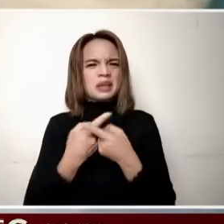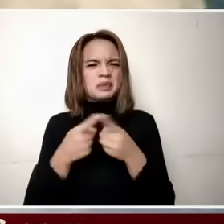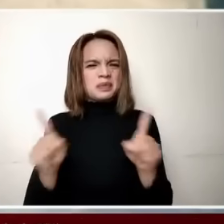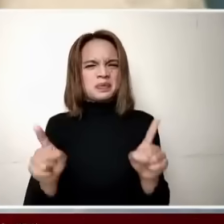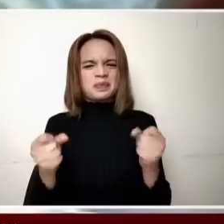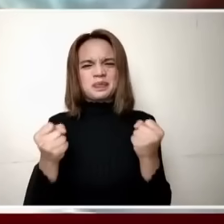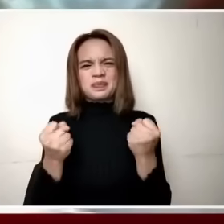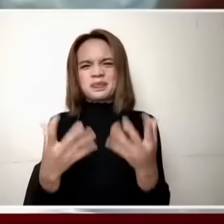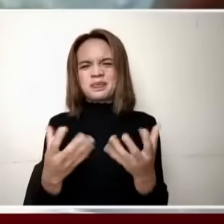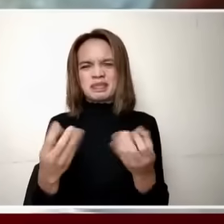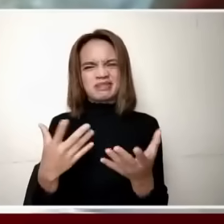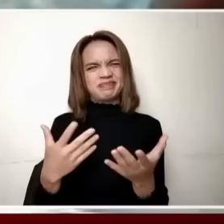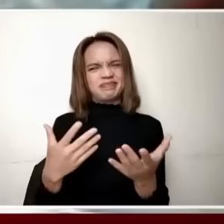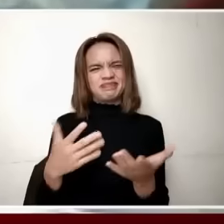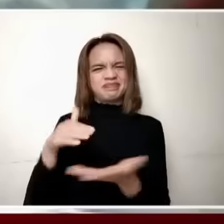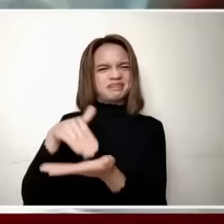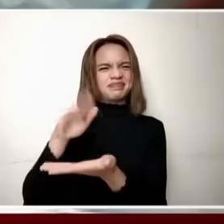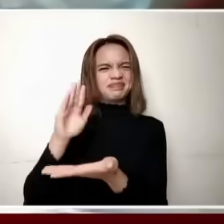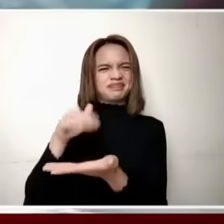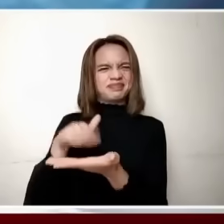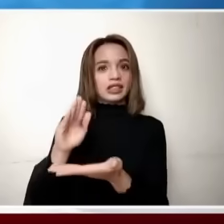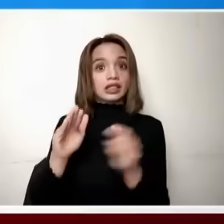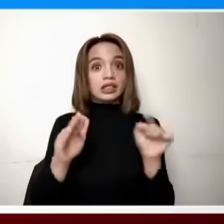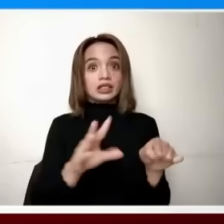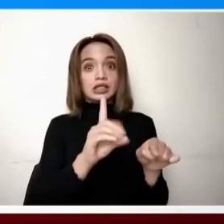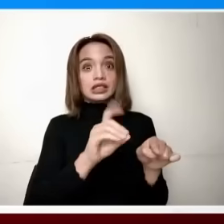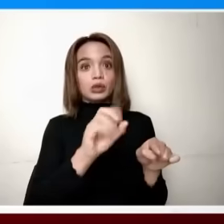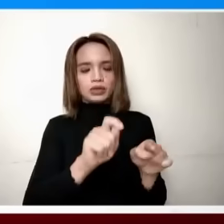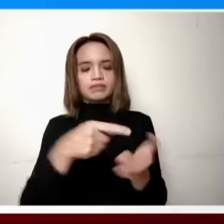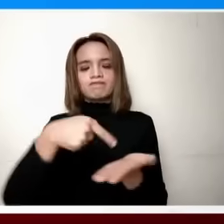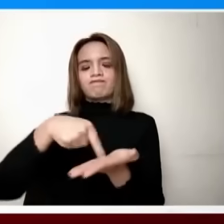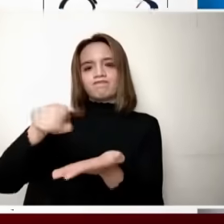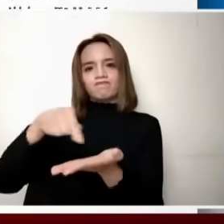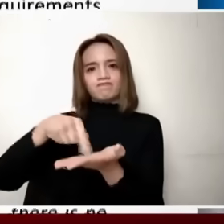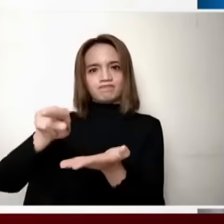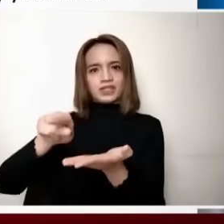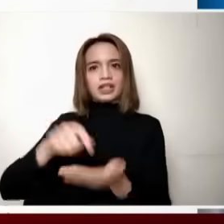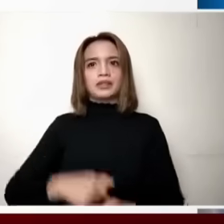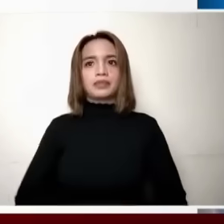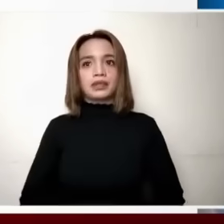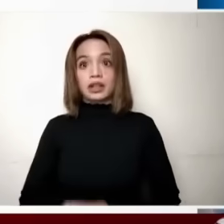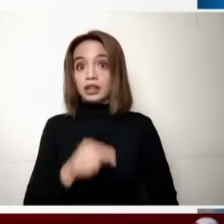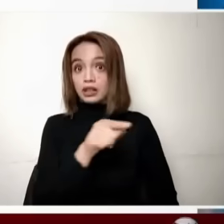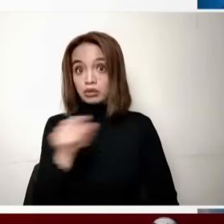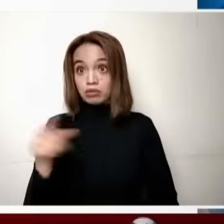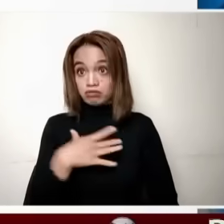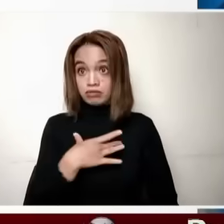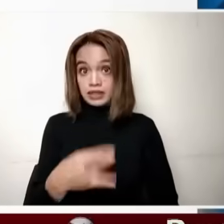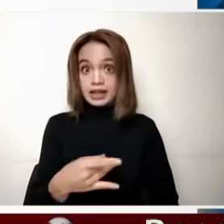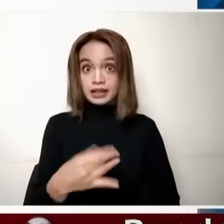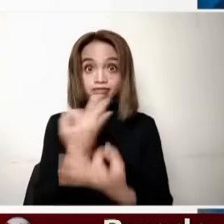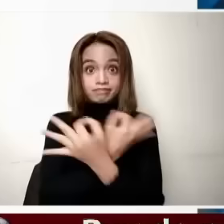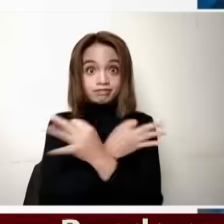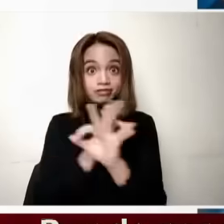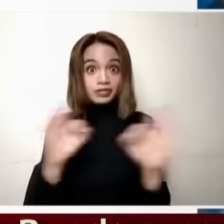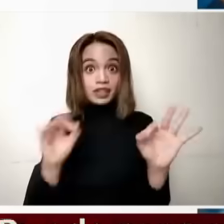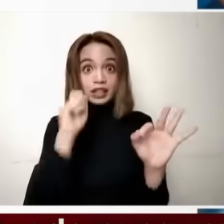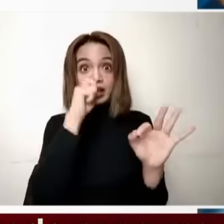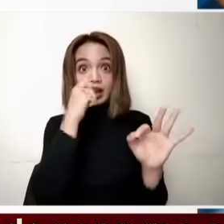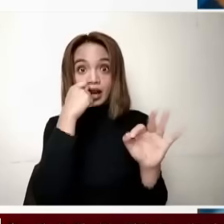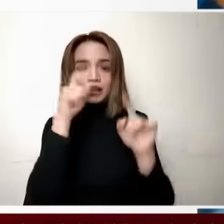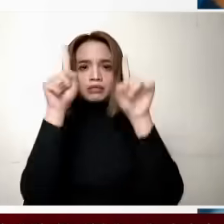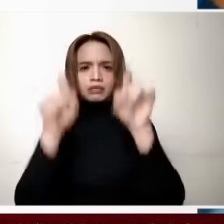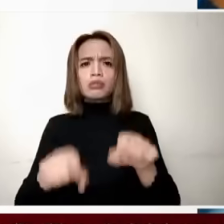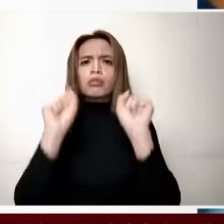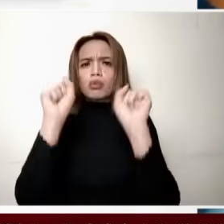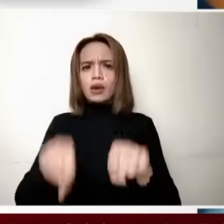namamahalan kaya sasagutin ng ahensya ang bayad. Sa mga interesado sa libreng RT-PCR test, pwede mag-apply online